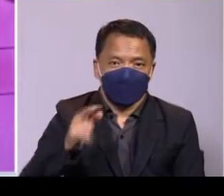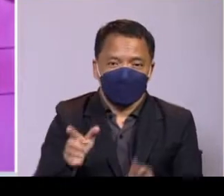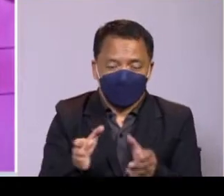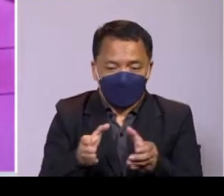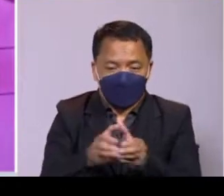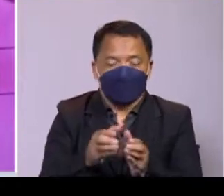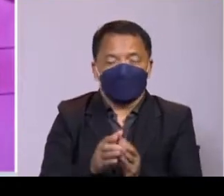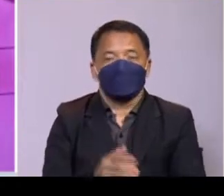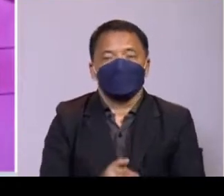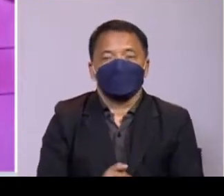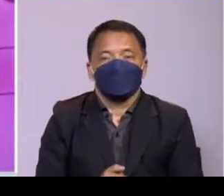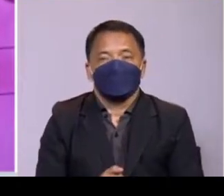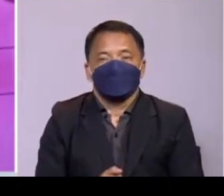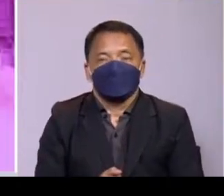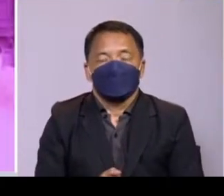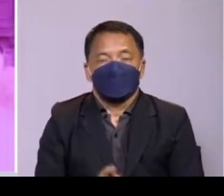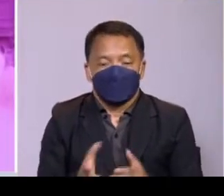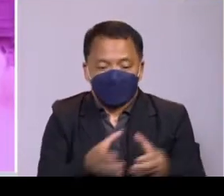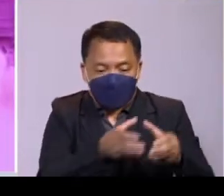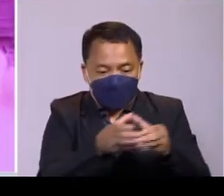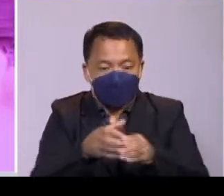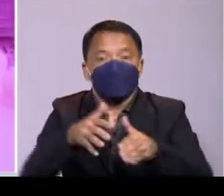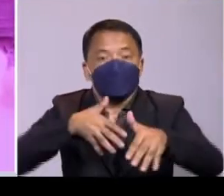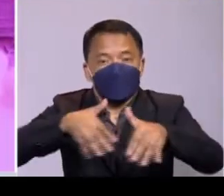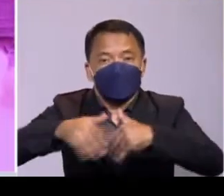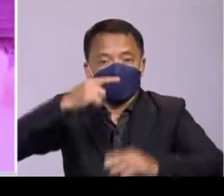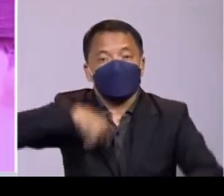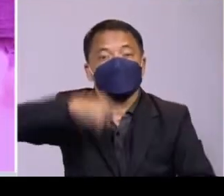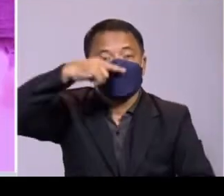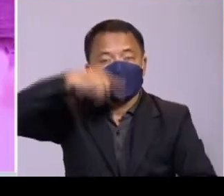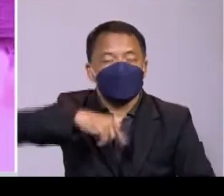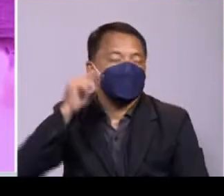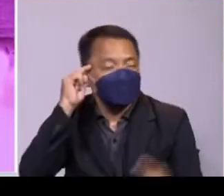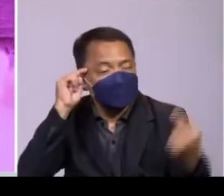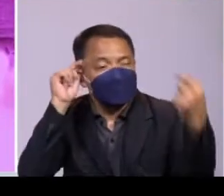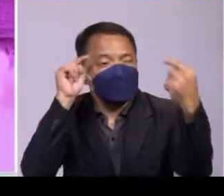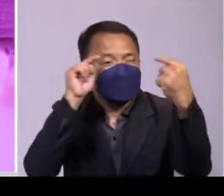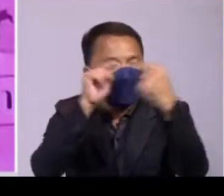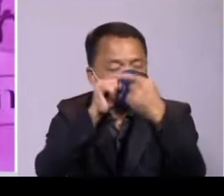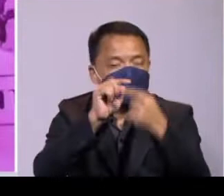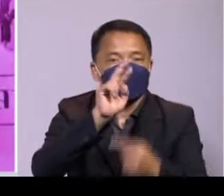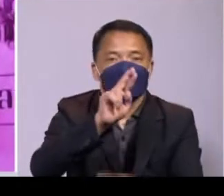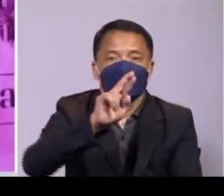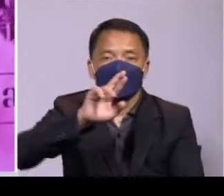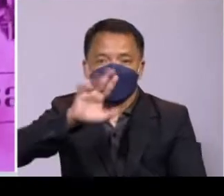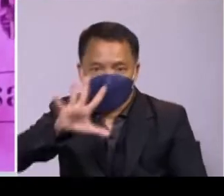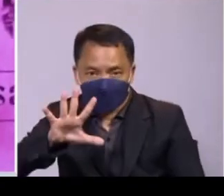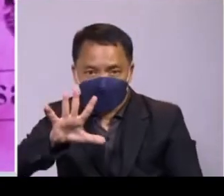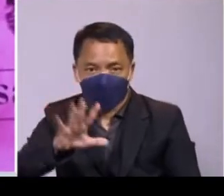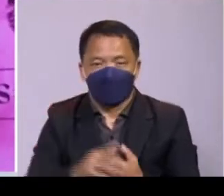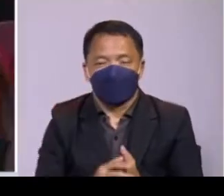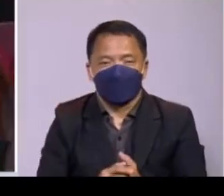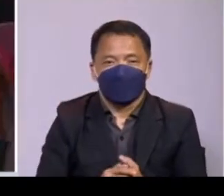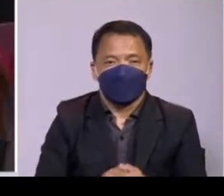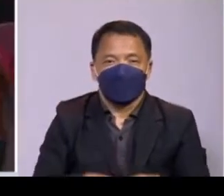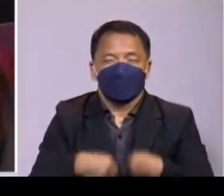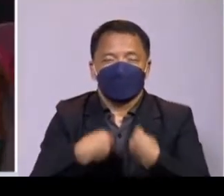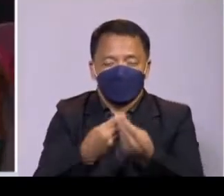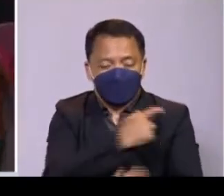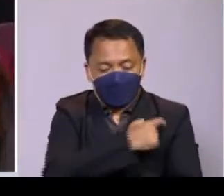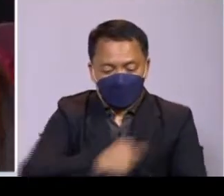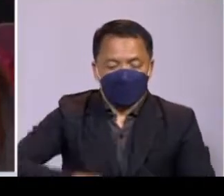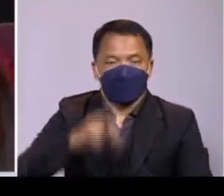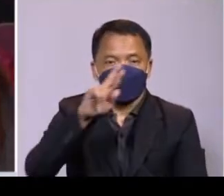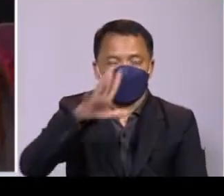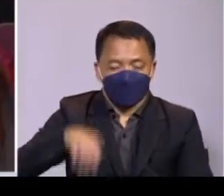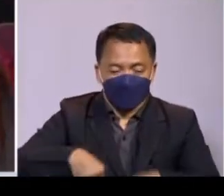พระบรมราชูปถัมภ์นะครับนำพาปวงชนชาวไทยหวนรำลึกในพระมหากรุณาธิคุณของสมเด็จพระปิยมหาราชซึ่งเป็น